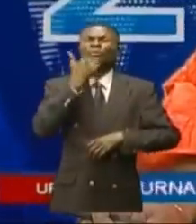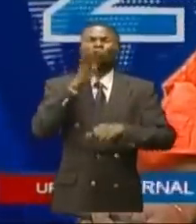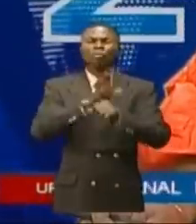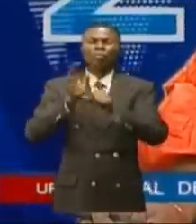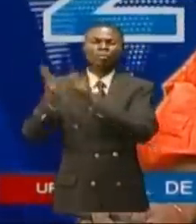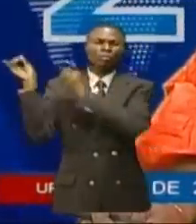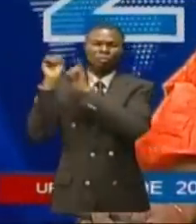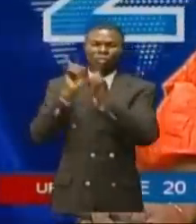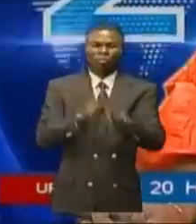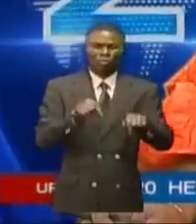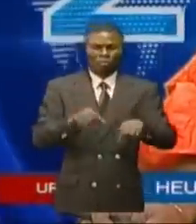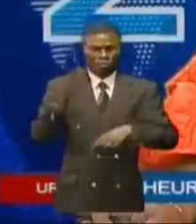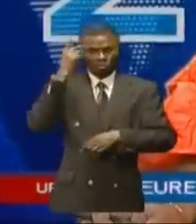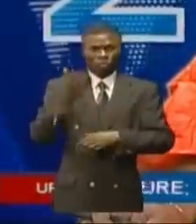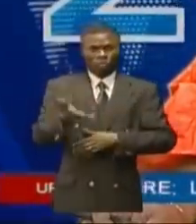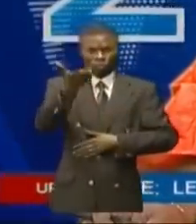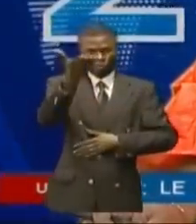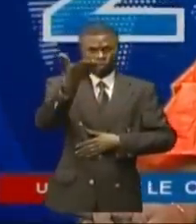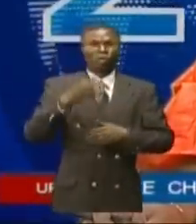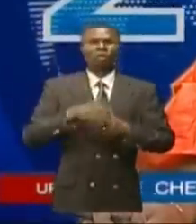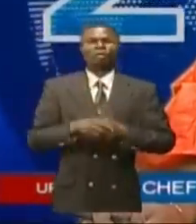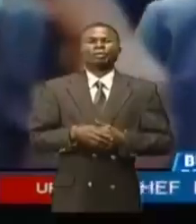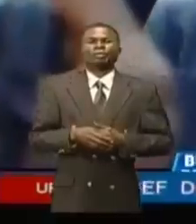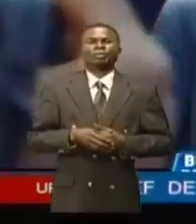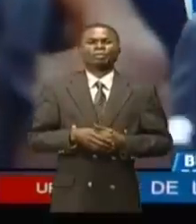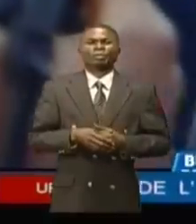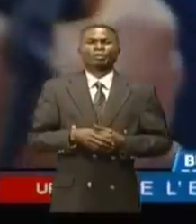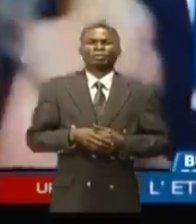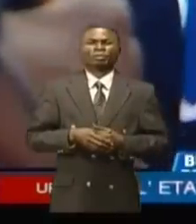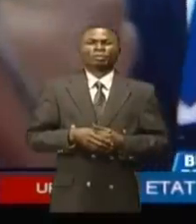haut fonctionnaire Pierre Kibambe Somoïssa.